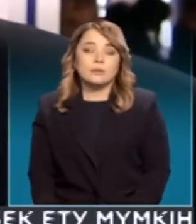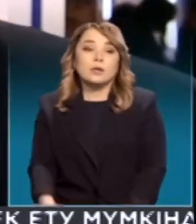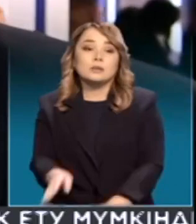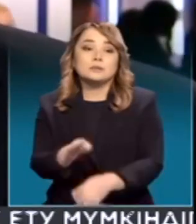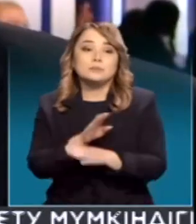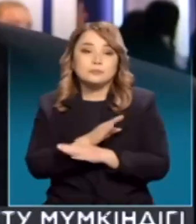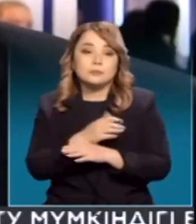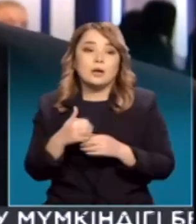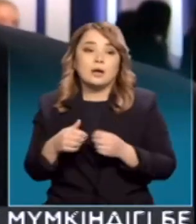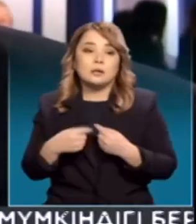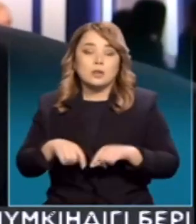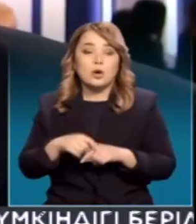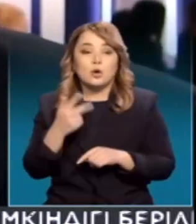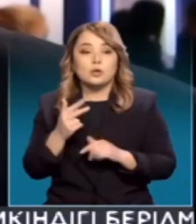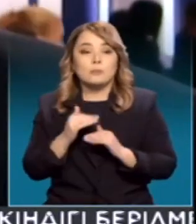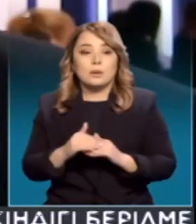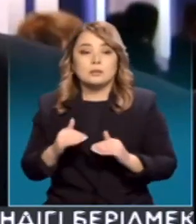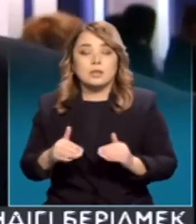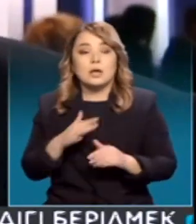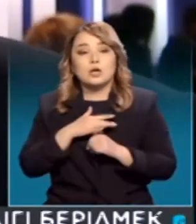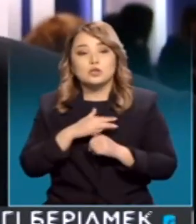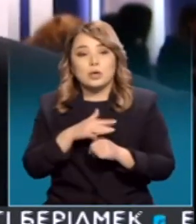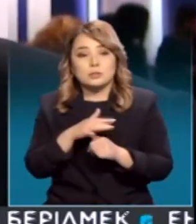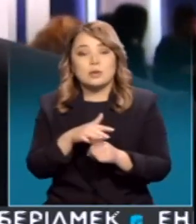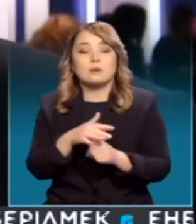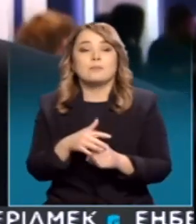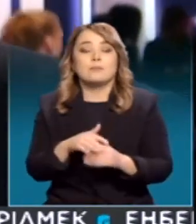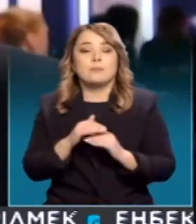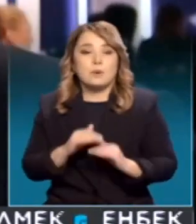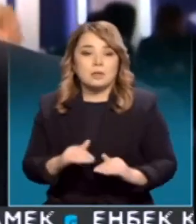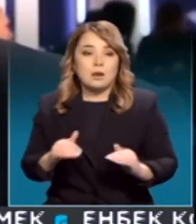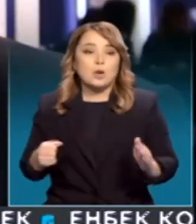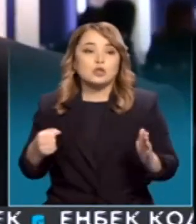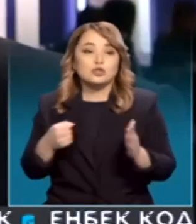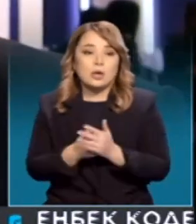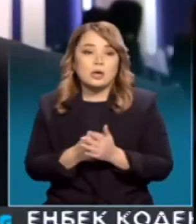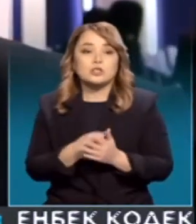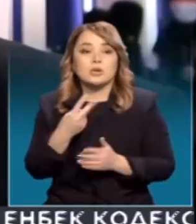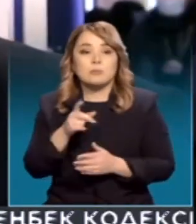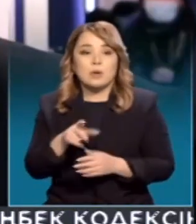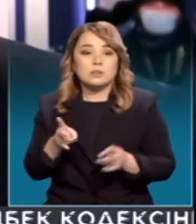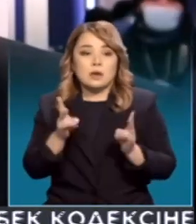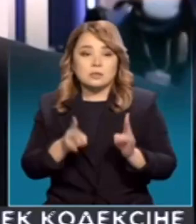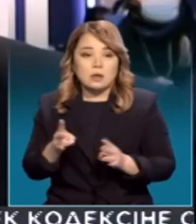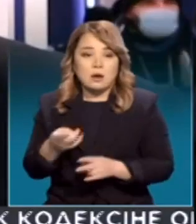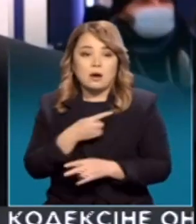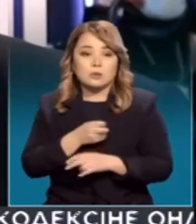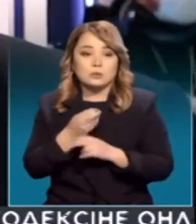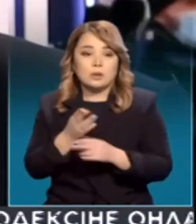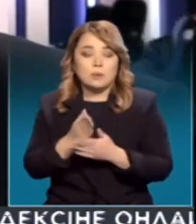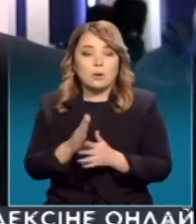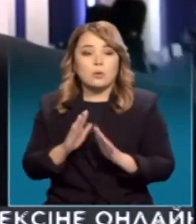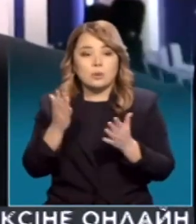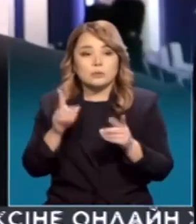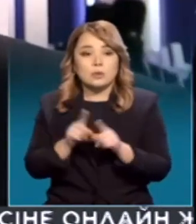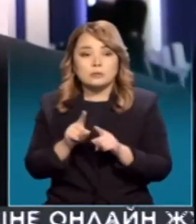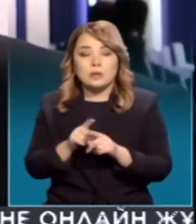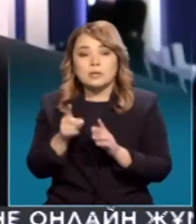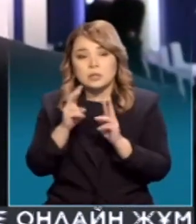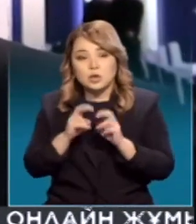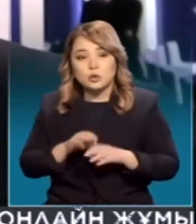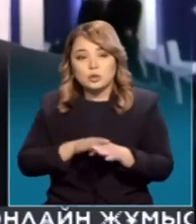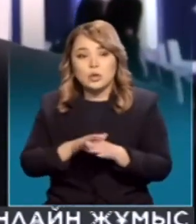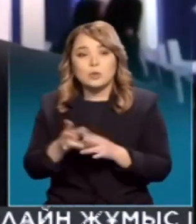Марқұм болғандардың арасында 3 бала бар. Тікұшақ балабақшаға құлап, 20-дан астам адам жараланып, ауруханада жатыр. Оқиғаның қалай болғанын тергеу